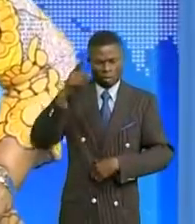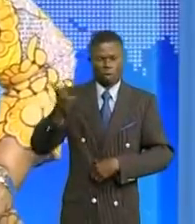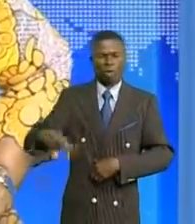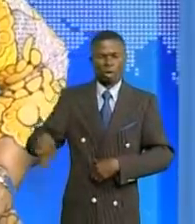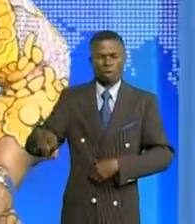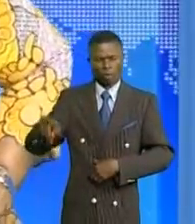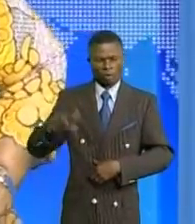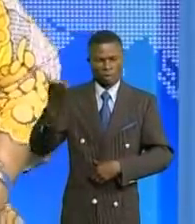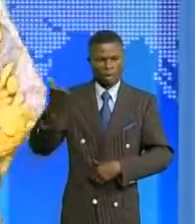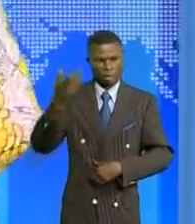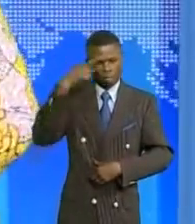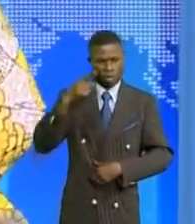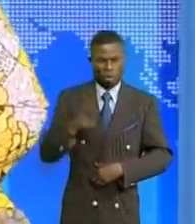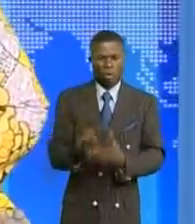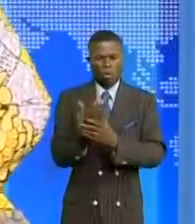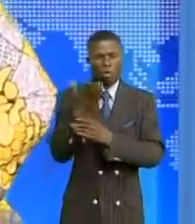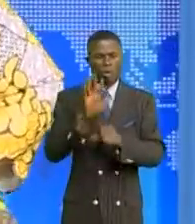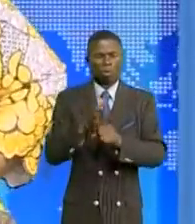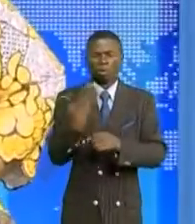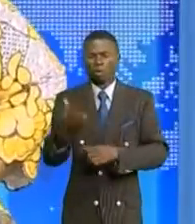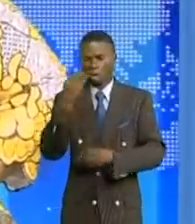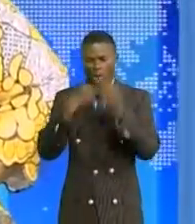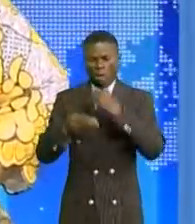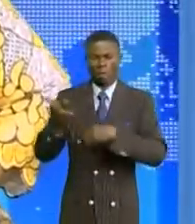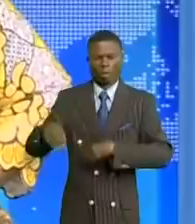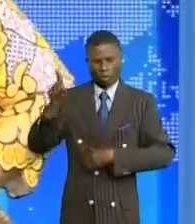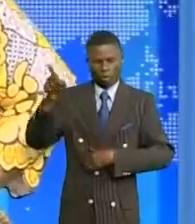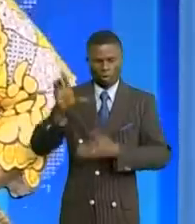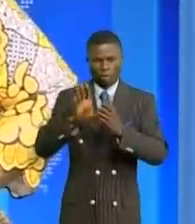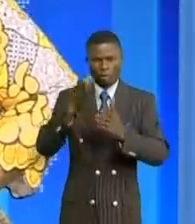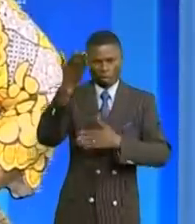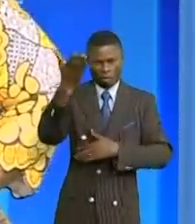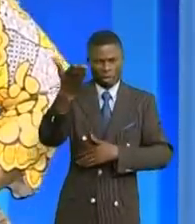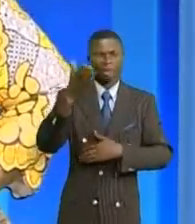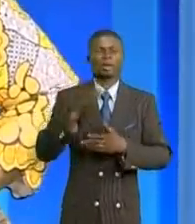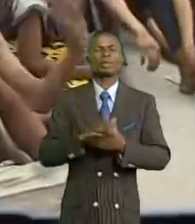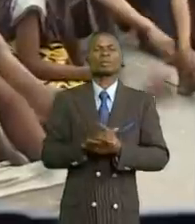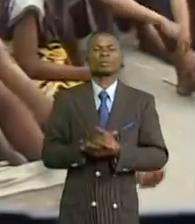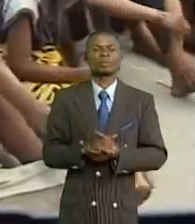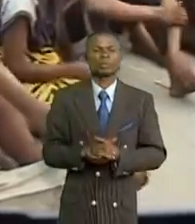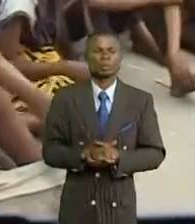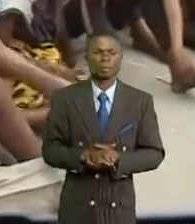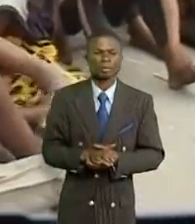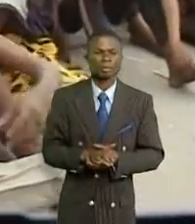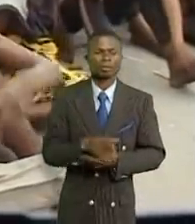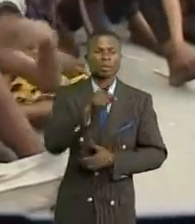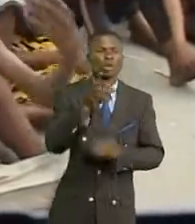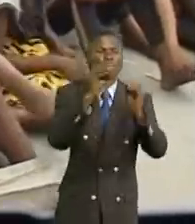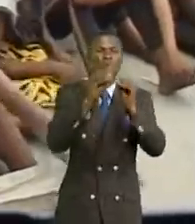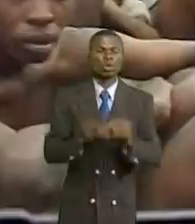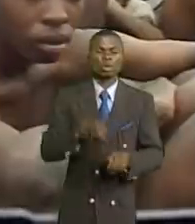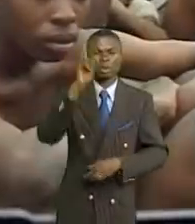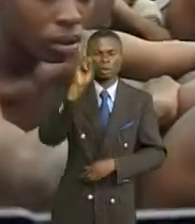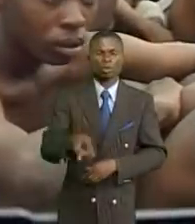d'accroître la production agricole dans cette partie du pays sans commentaire de guillaume comédie parce qu ils sont 330